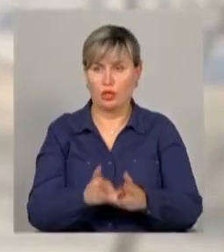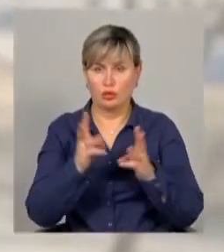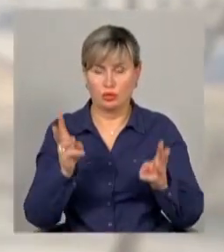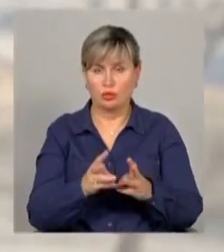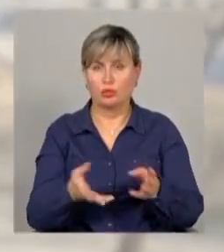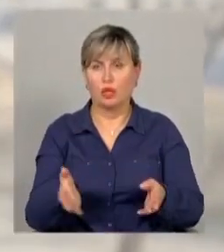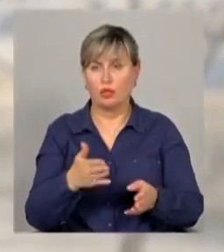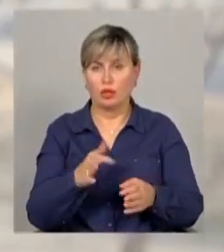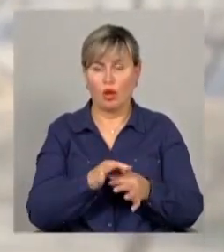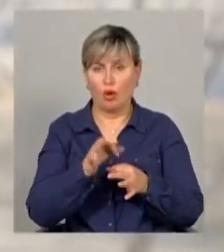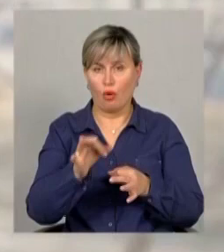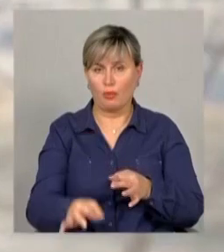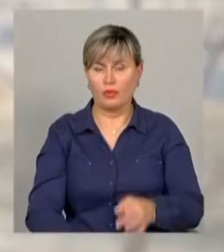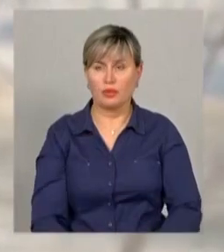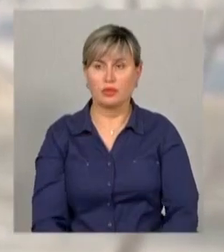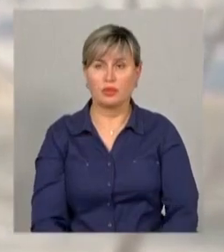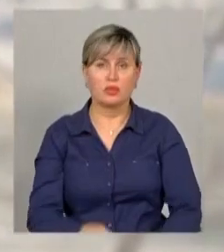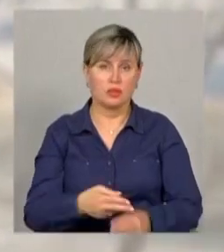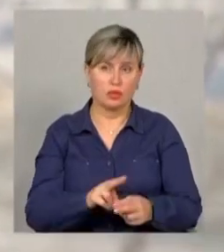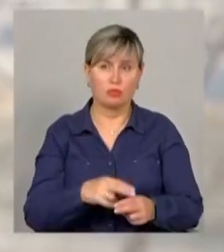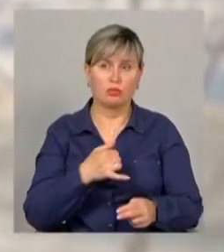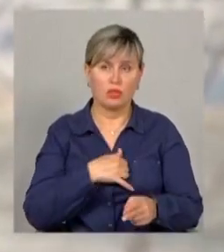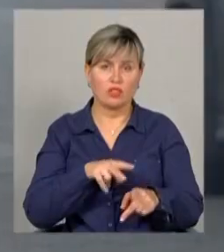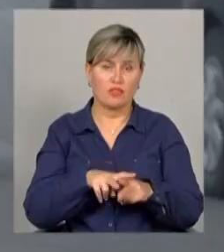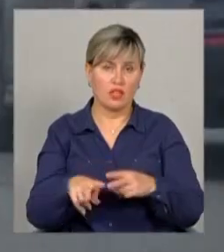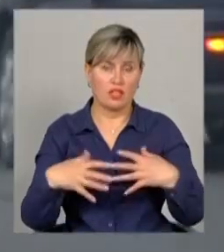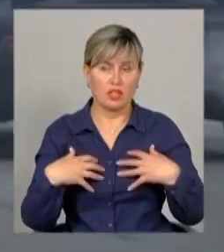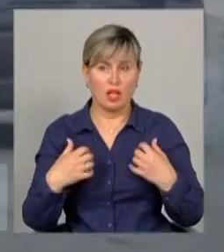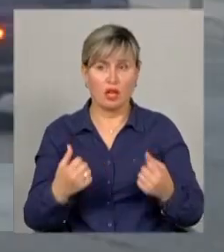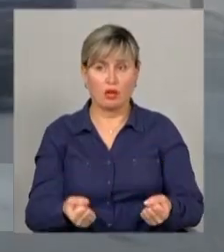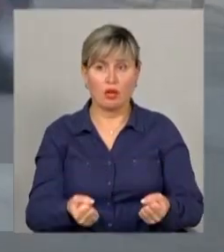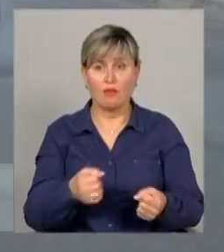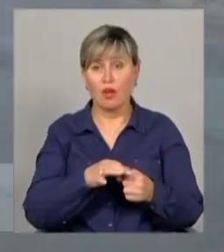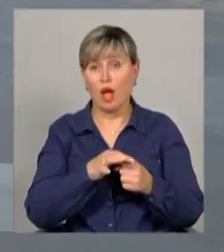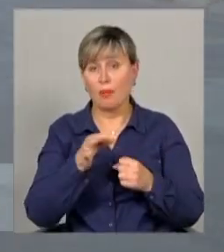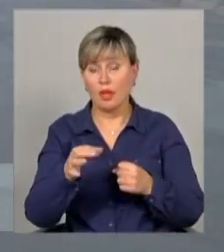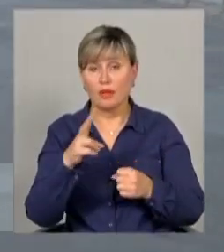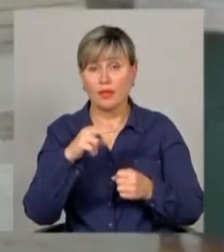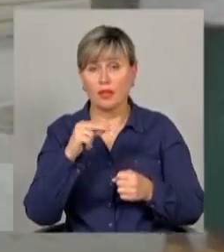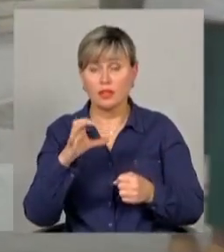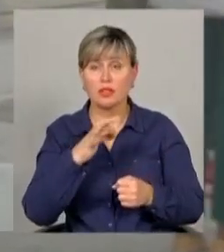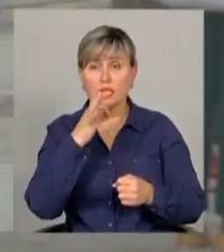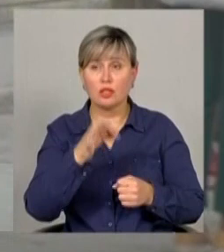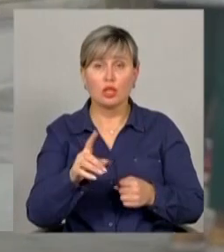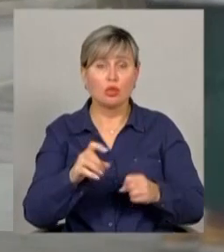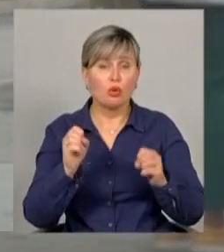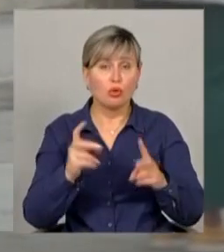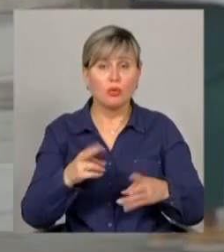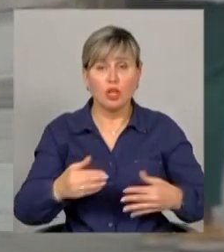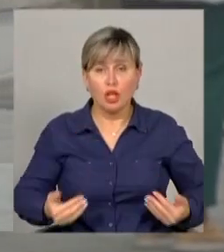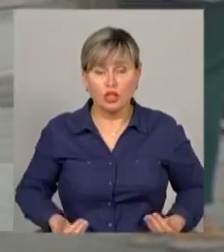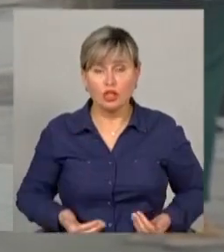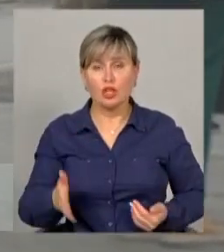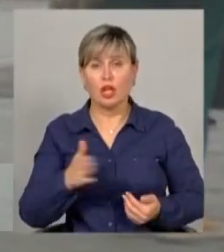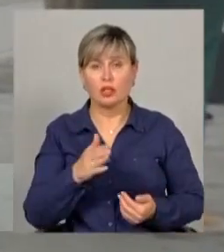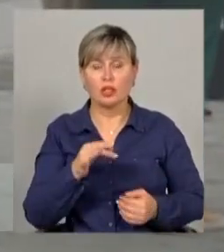Атравской области, в городе Атрау. А из-за этого у нас идет вред на здоровье. Тем временем в областном ДЧС заверили, что угрозы для жизни